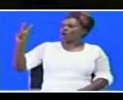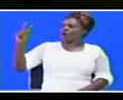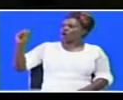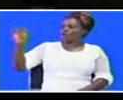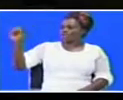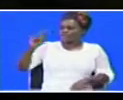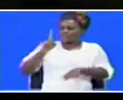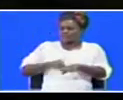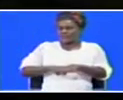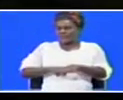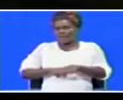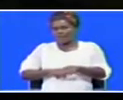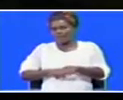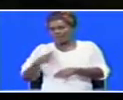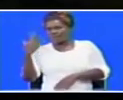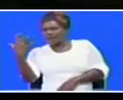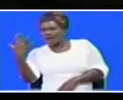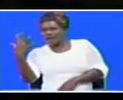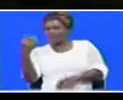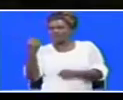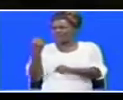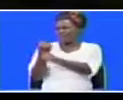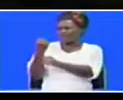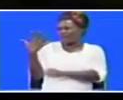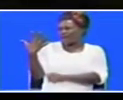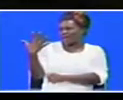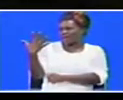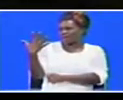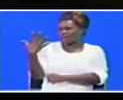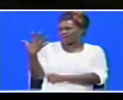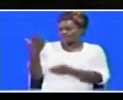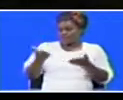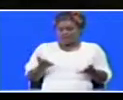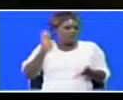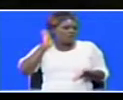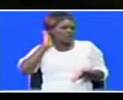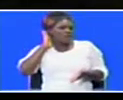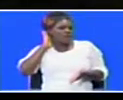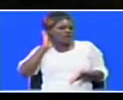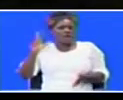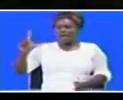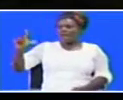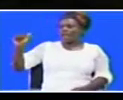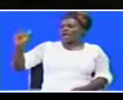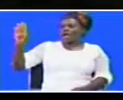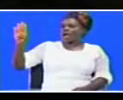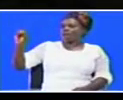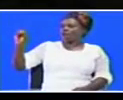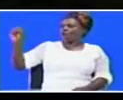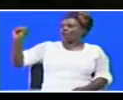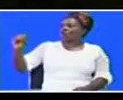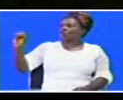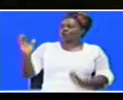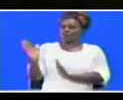ya saa 10, saa 11 kumekuwa na shughuli mbalimbali. Tunafahamishwa kwamba kwa sasa Joyce Laboso anaendelea kufanya mikakati